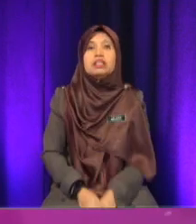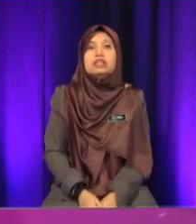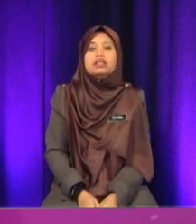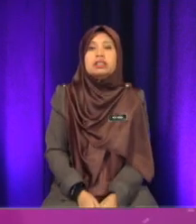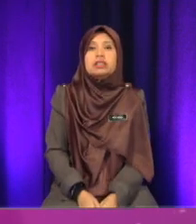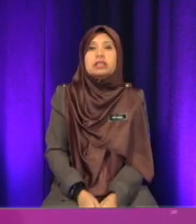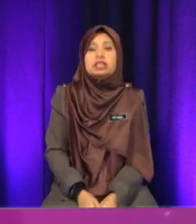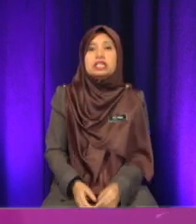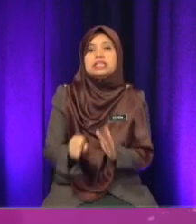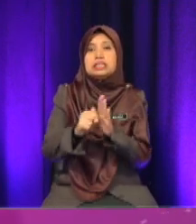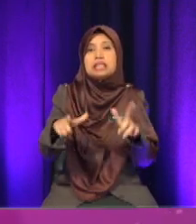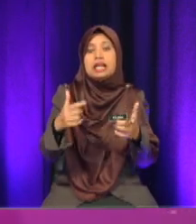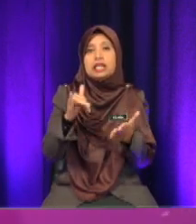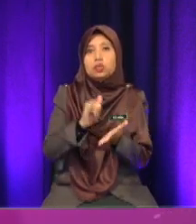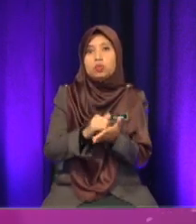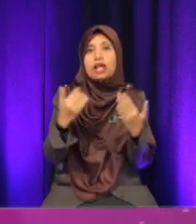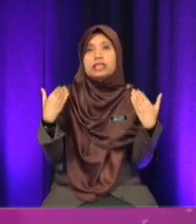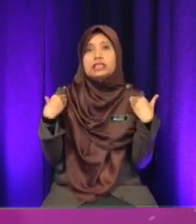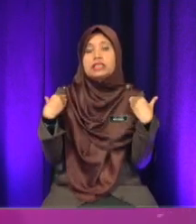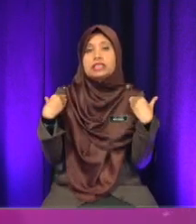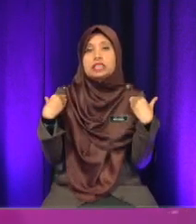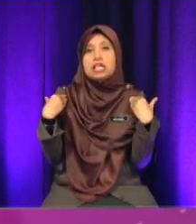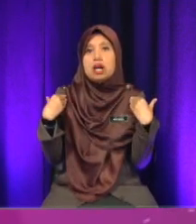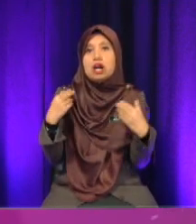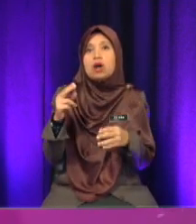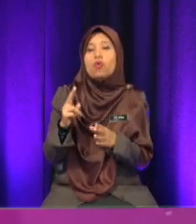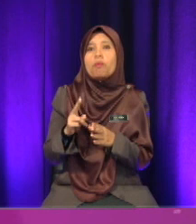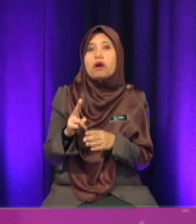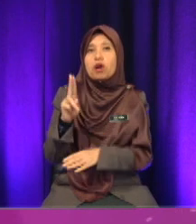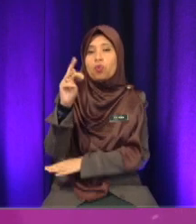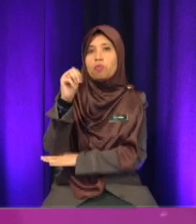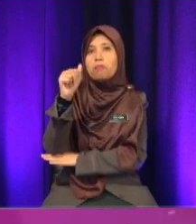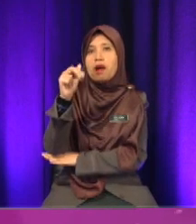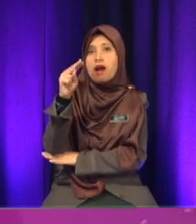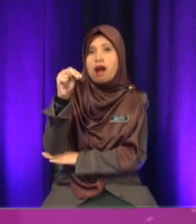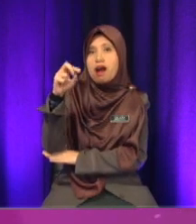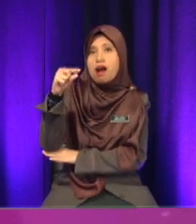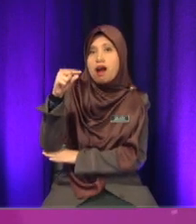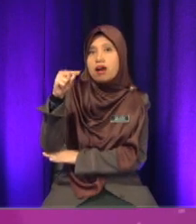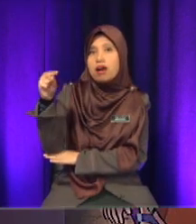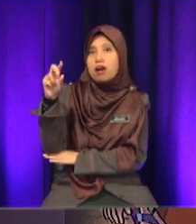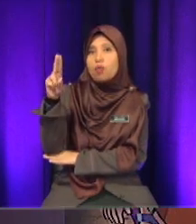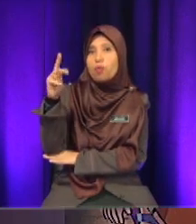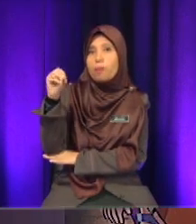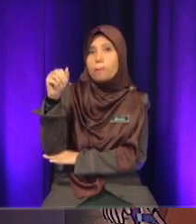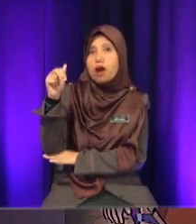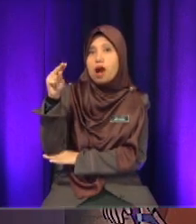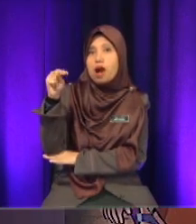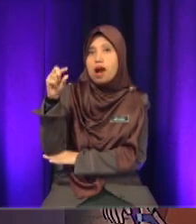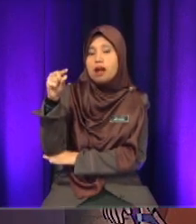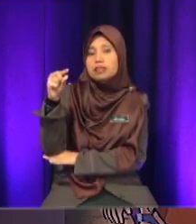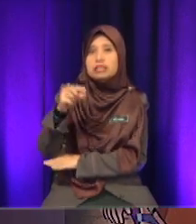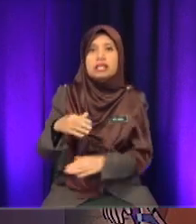selain dapat itu kita juga ada umang-umang umang-umang umang umang umang